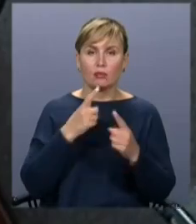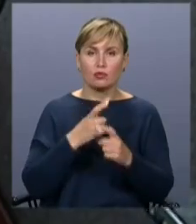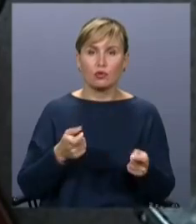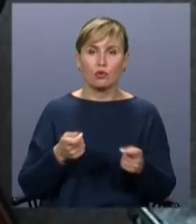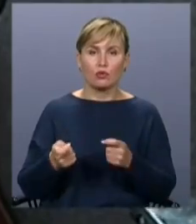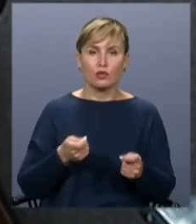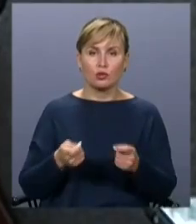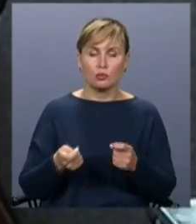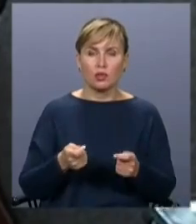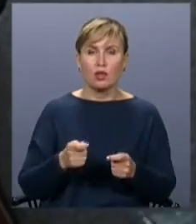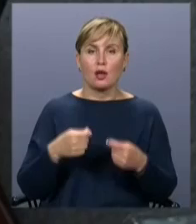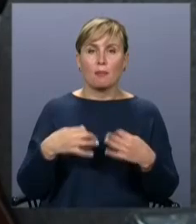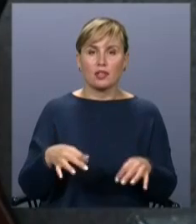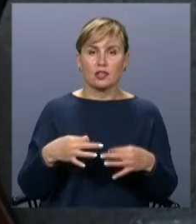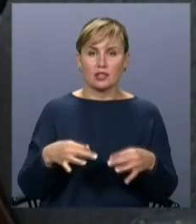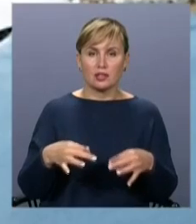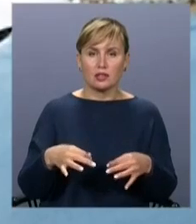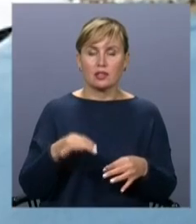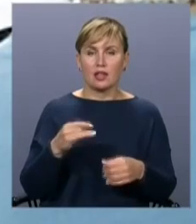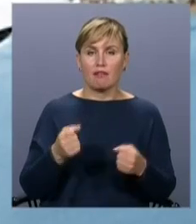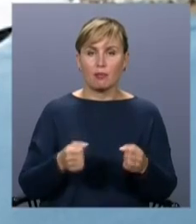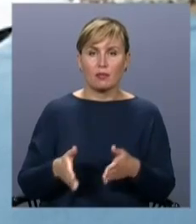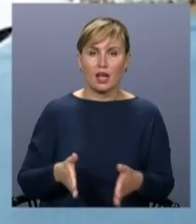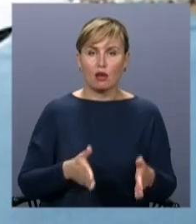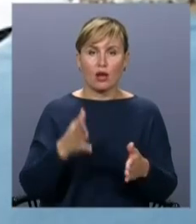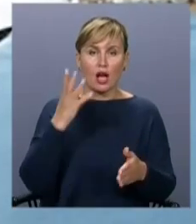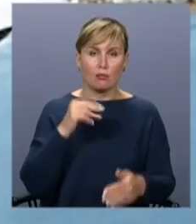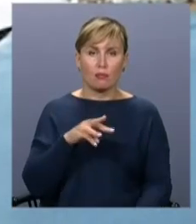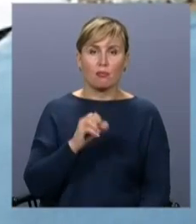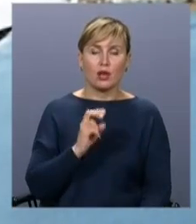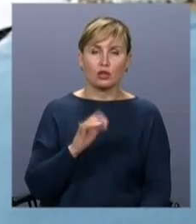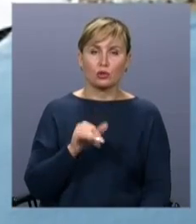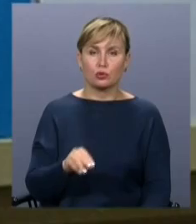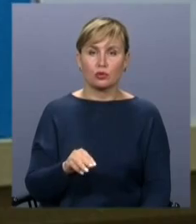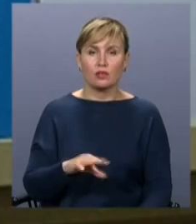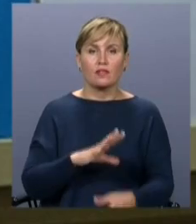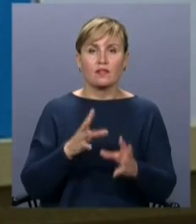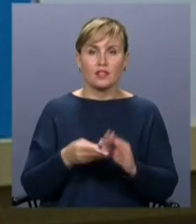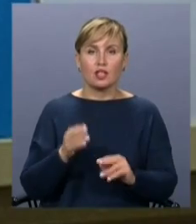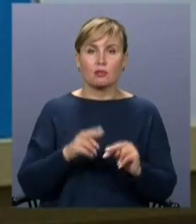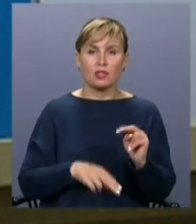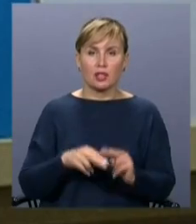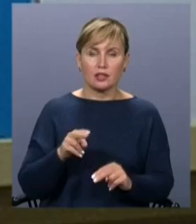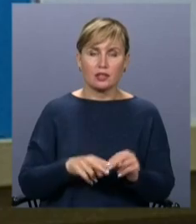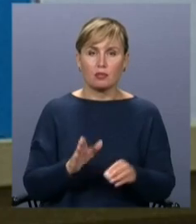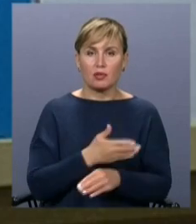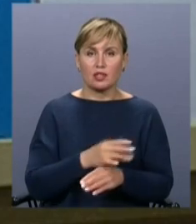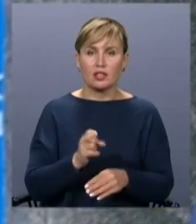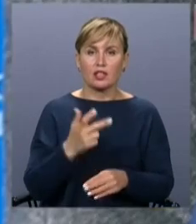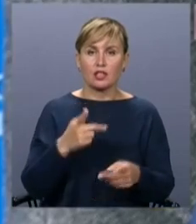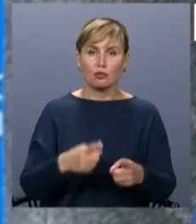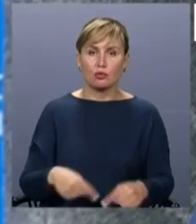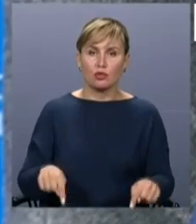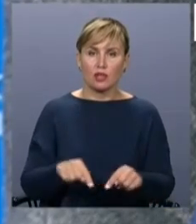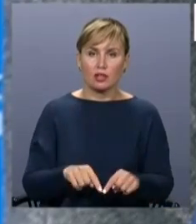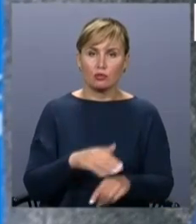руководитель управления пассажирского транспорта и автомобильных дорог Алматы Максут Исахов. В целом строительство поделено на три участка – от